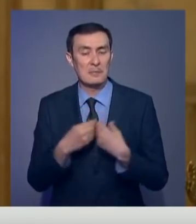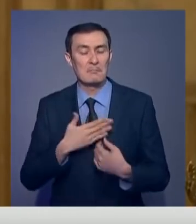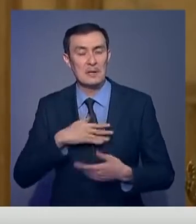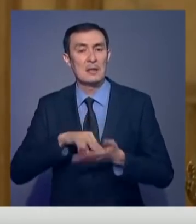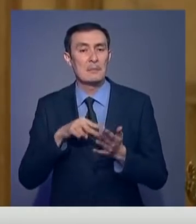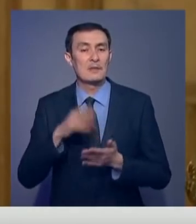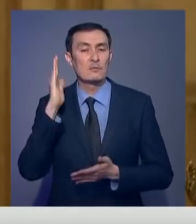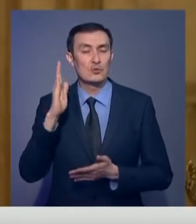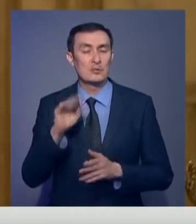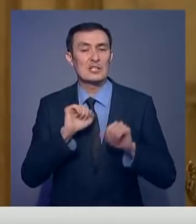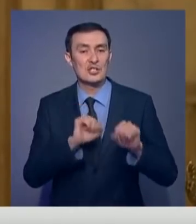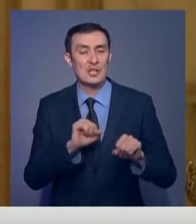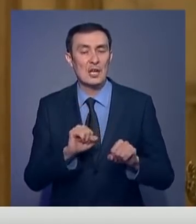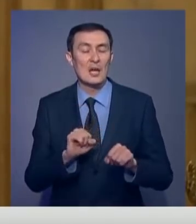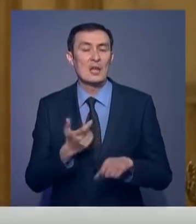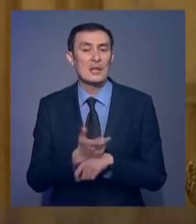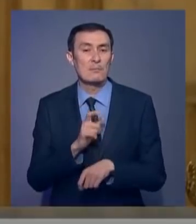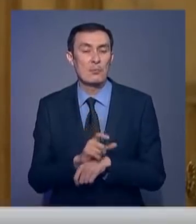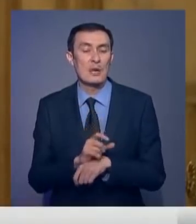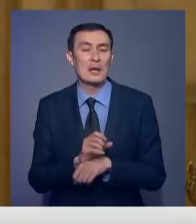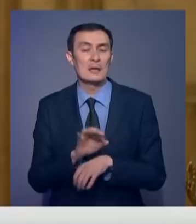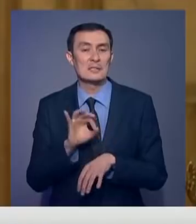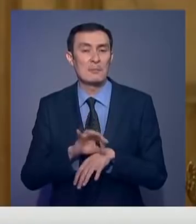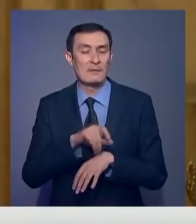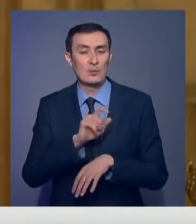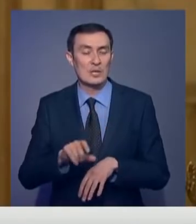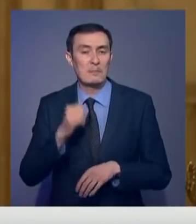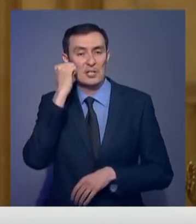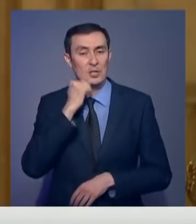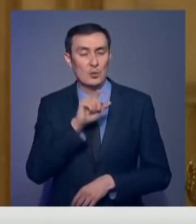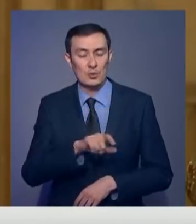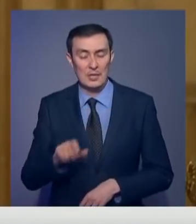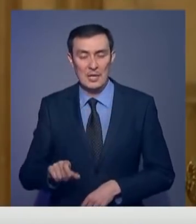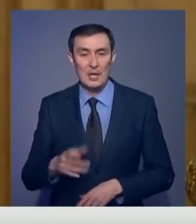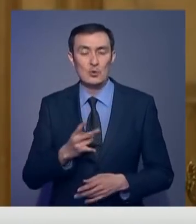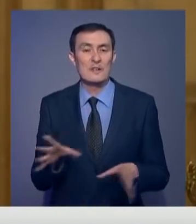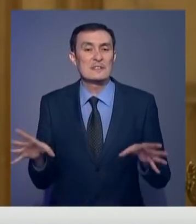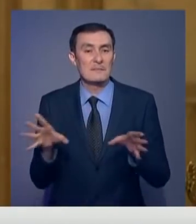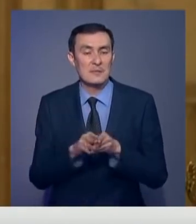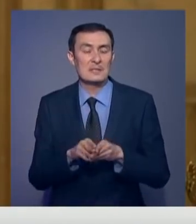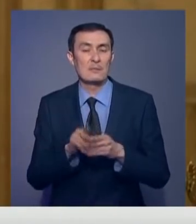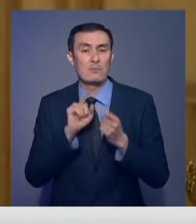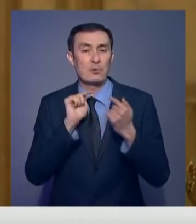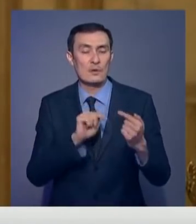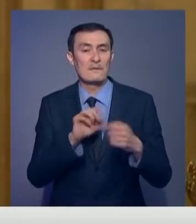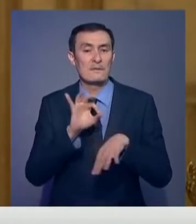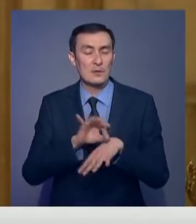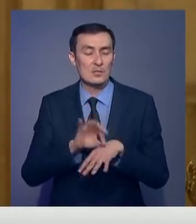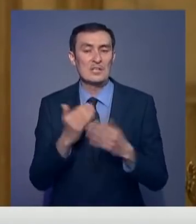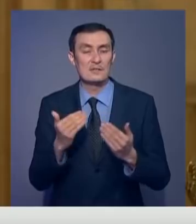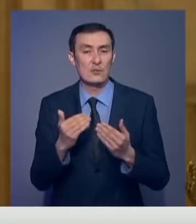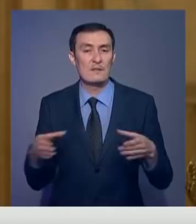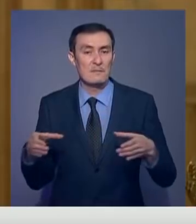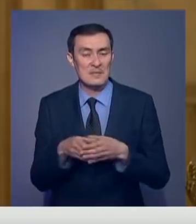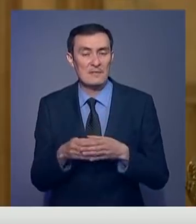наметим дальнейшие шаги для защиты наиболее уязвимых слоев населения и пожилых людей. Объединиться в борьбе против коронавируса необходимо уже